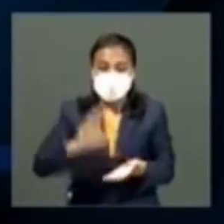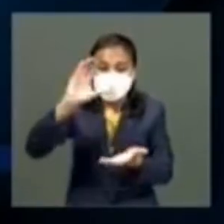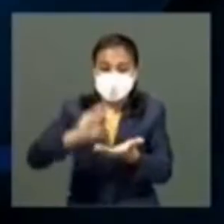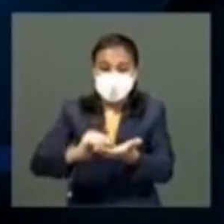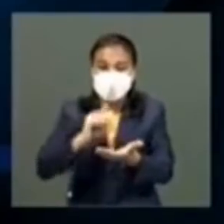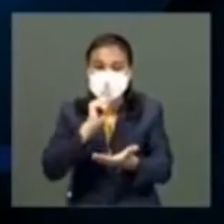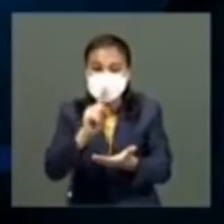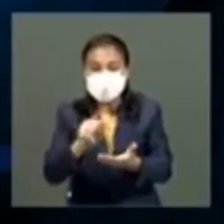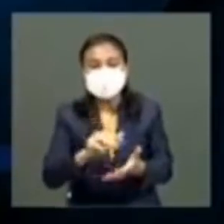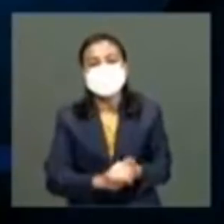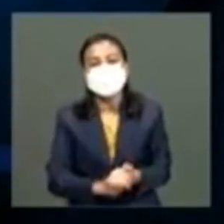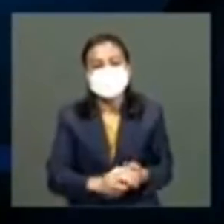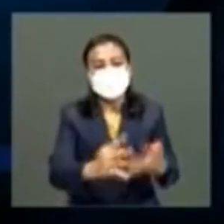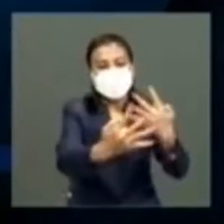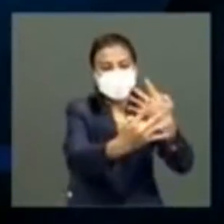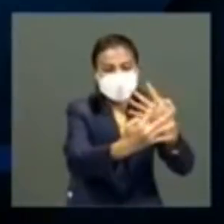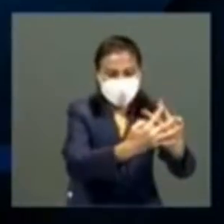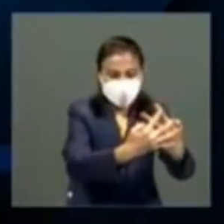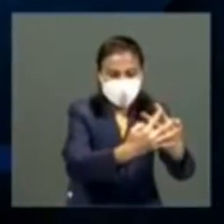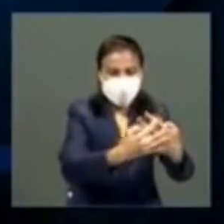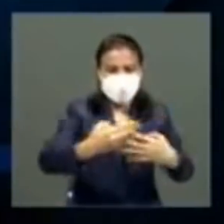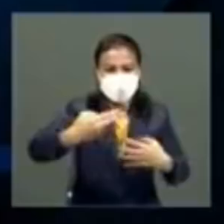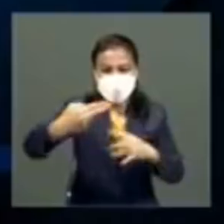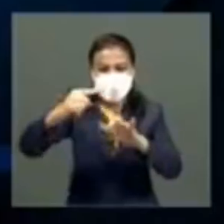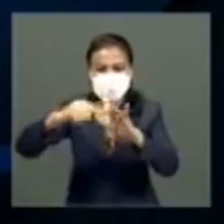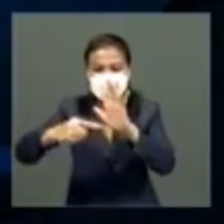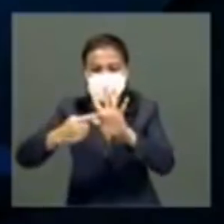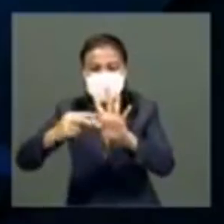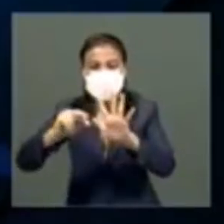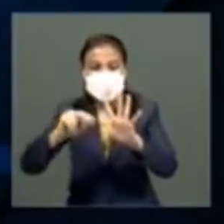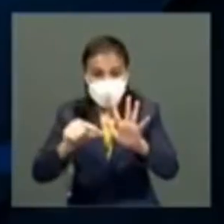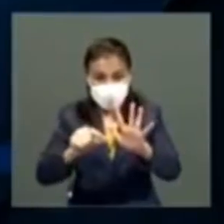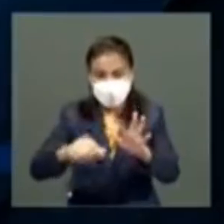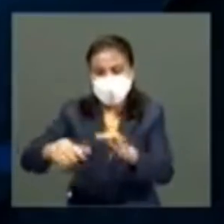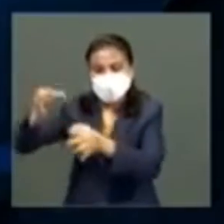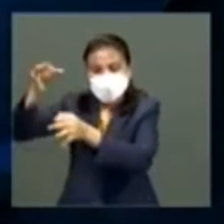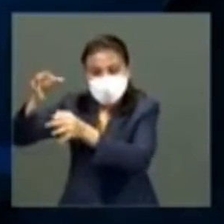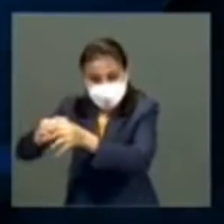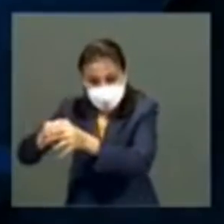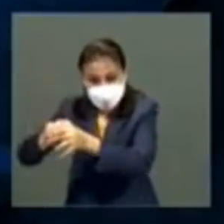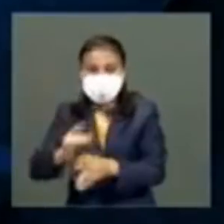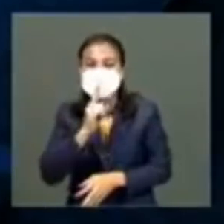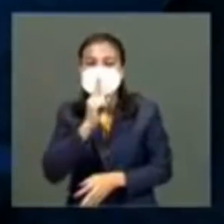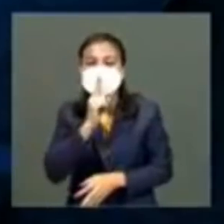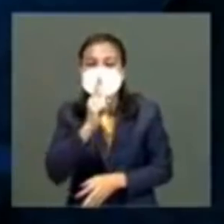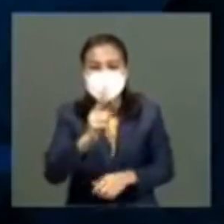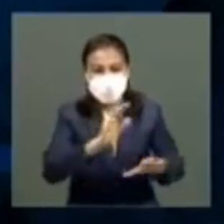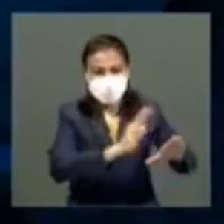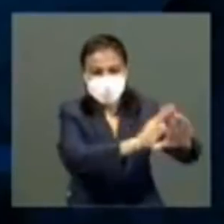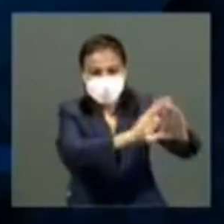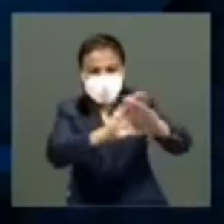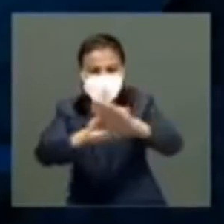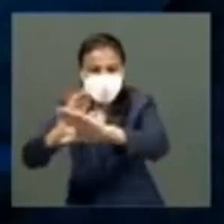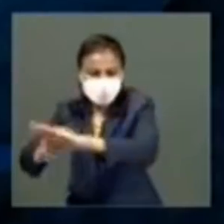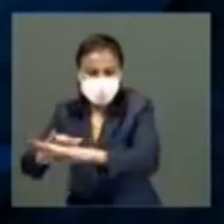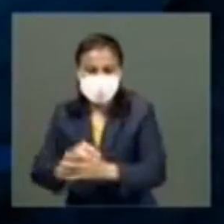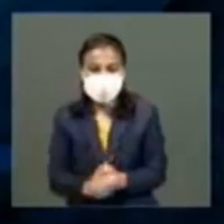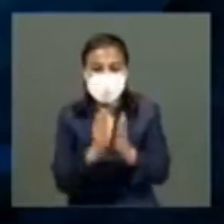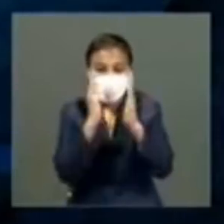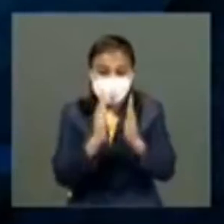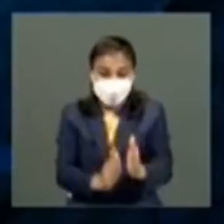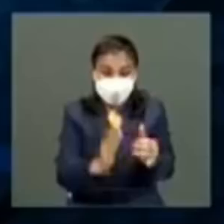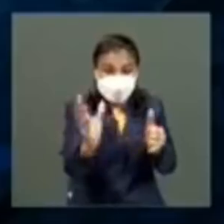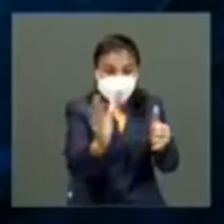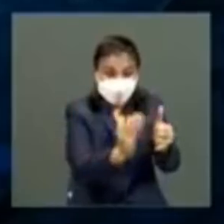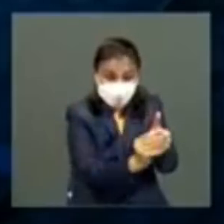ทัณฑสถานห้างสรรพสินค้าหรือแม้แต่ธนาคารจึงอยากเน้นทุกท่านนะคะว่าปัจจัยเสี่ยงทั้งผู้ติดเชื้อ